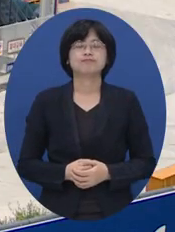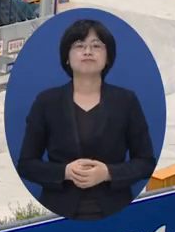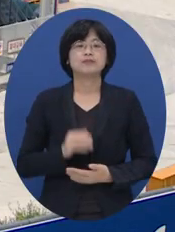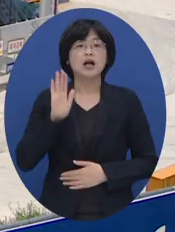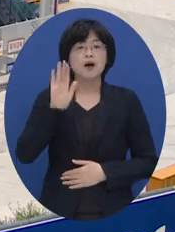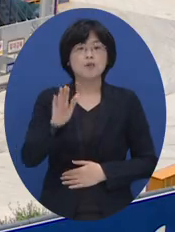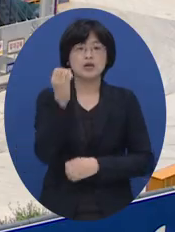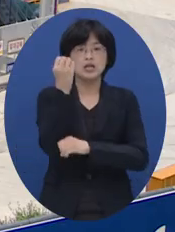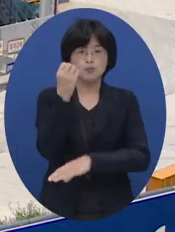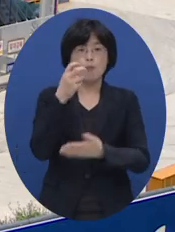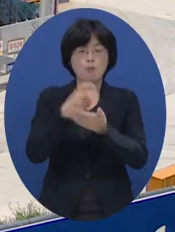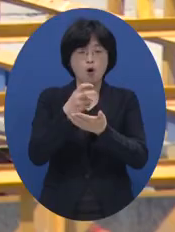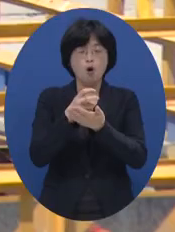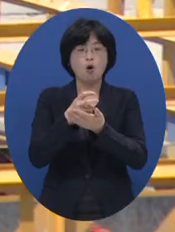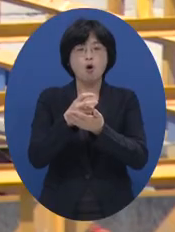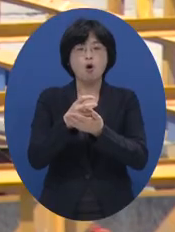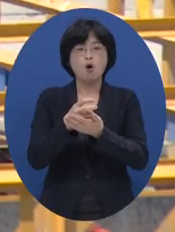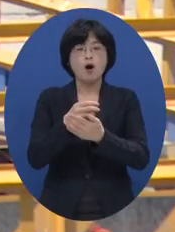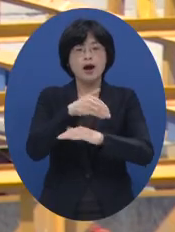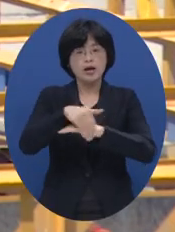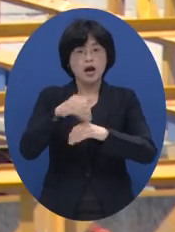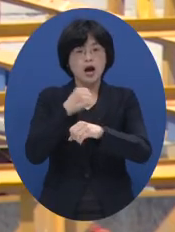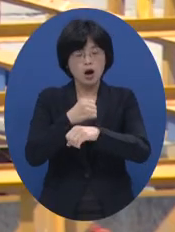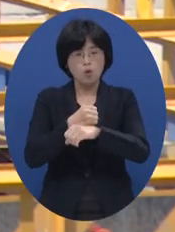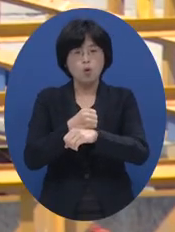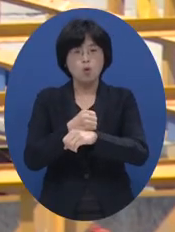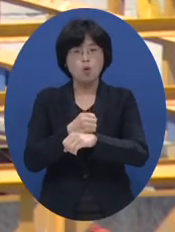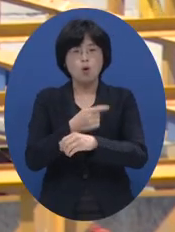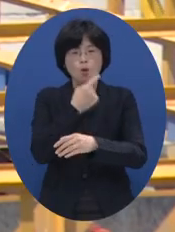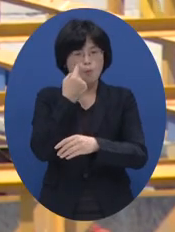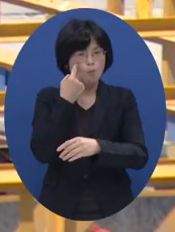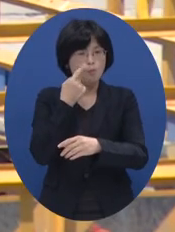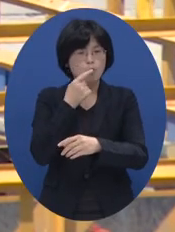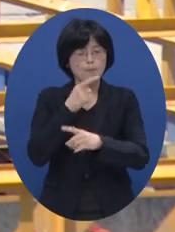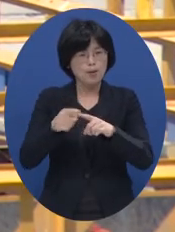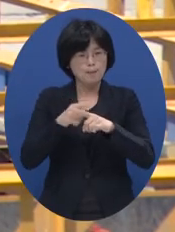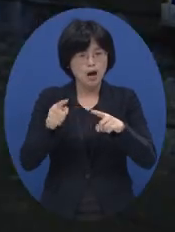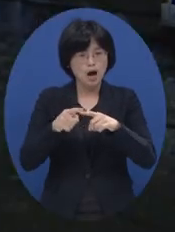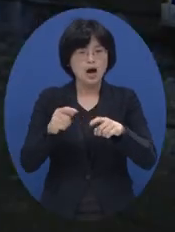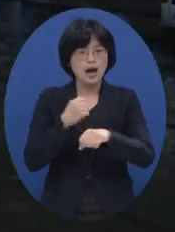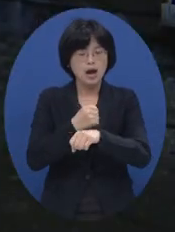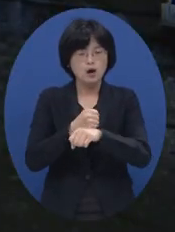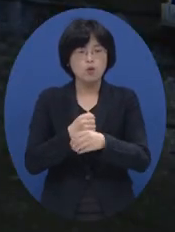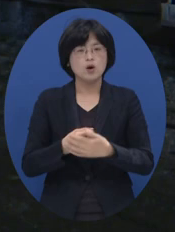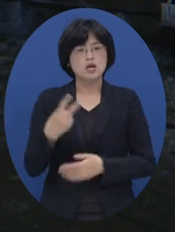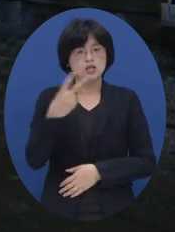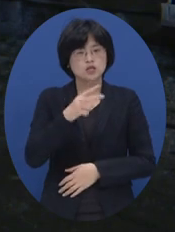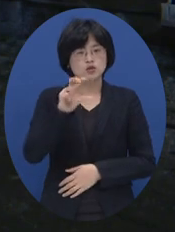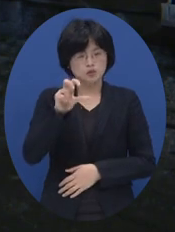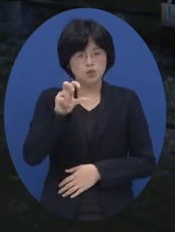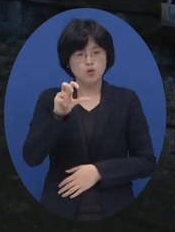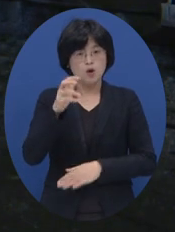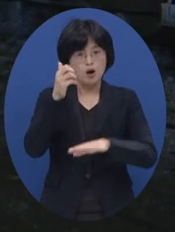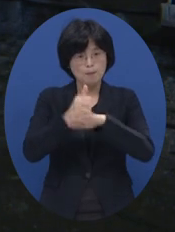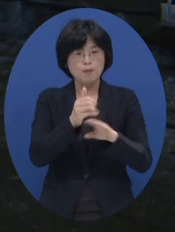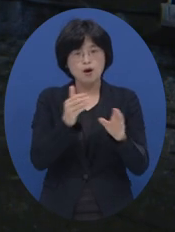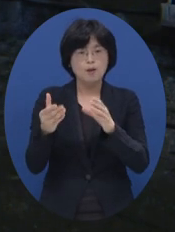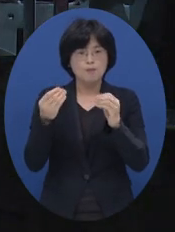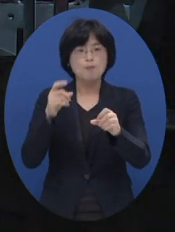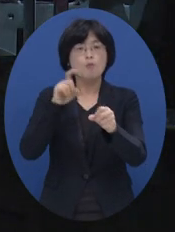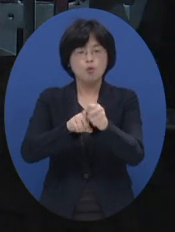앞으로 기본 계획 수립과 타당성 조사 등의 절차를 거쳐야 합니다. 도는 이르면 2025년 마무리를 목표하고 있으며,